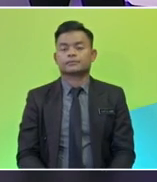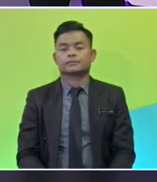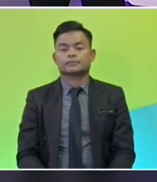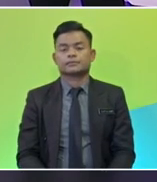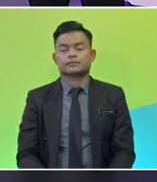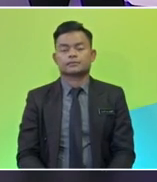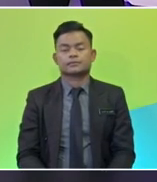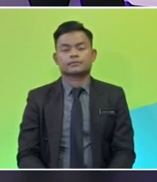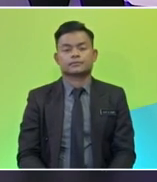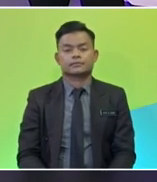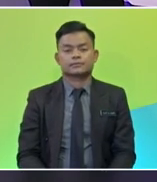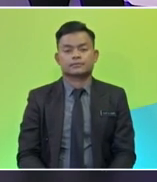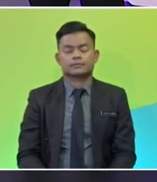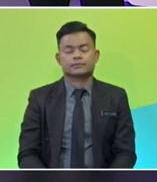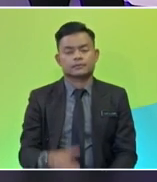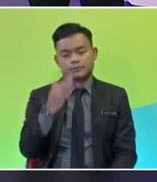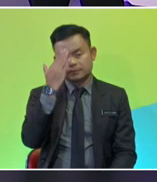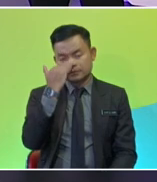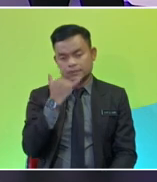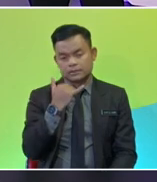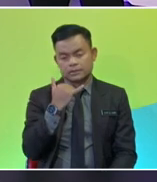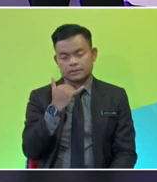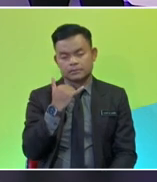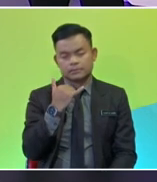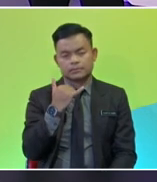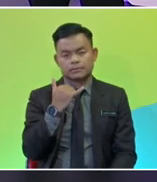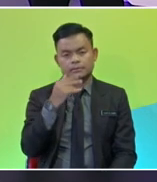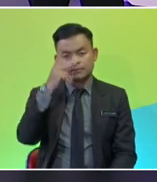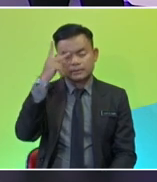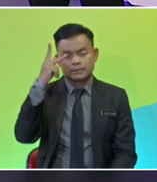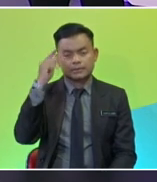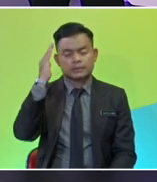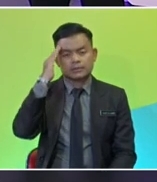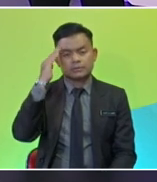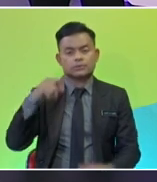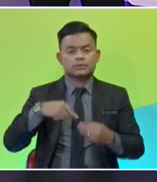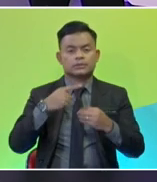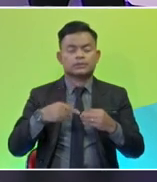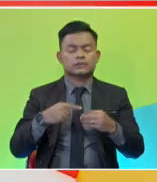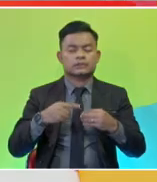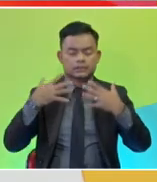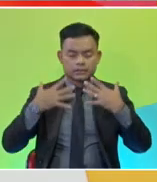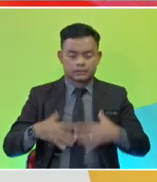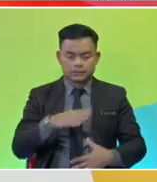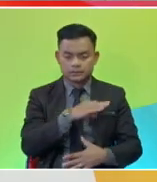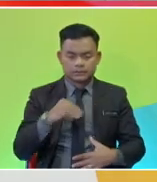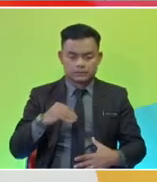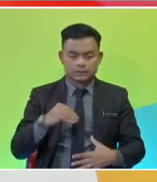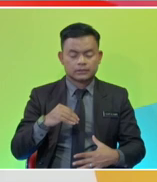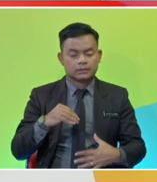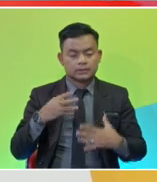Jadi kenapa kita tahu tentang rangka dan rusuk kita tidak tahu sebab